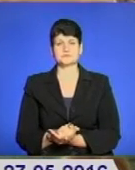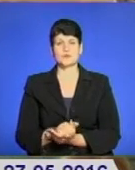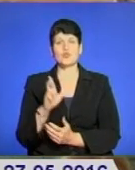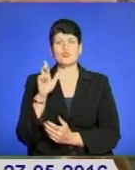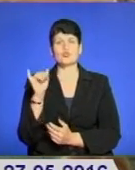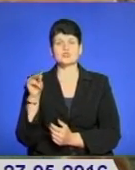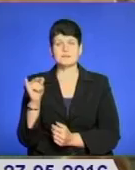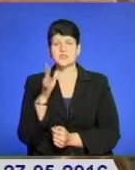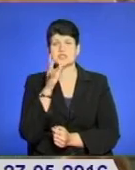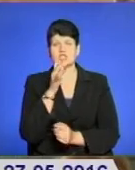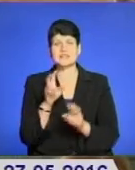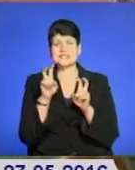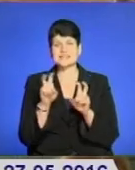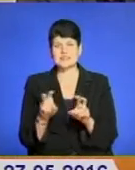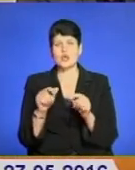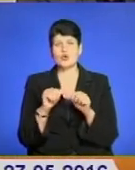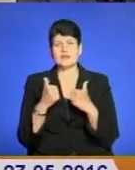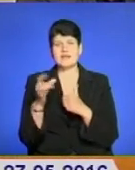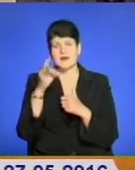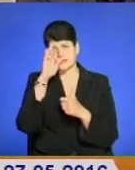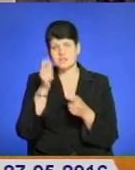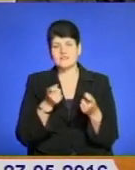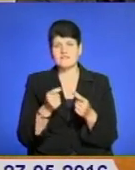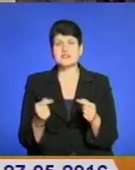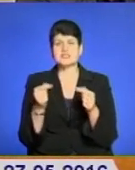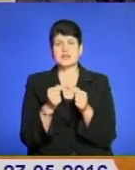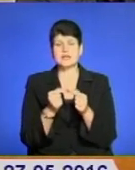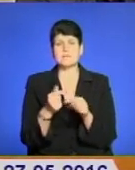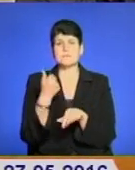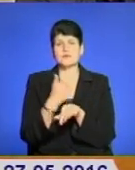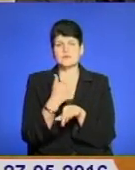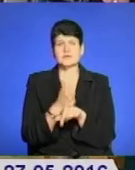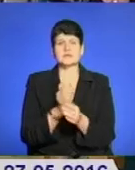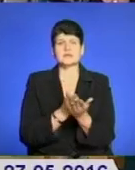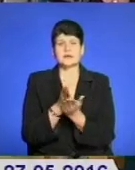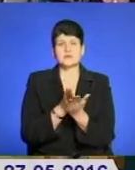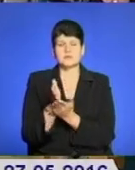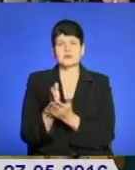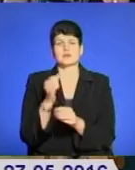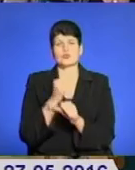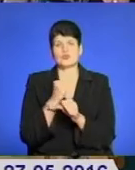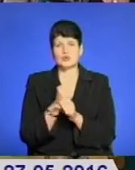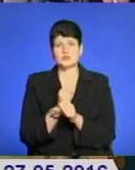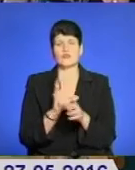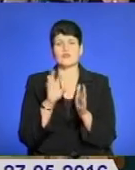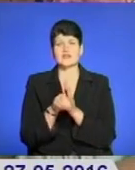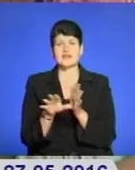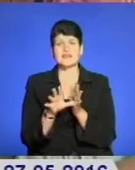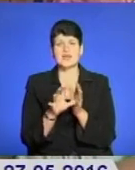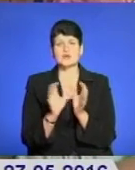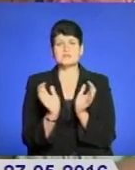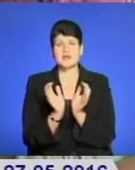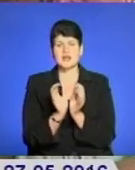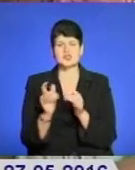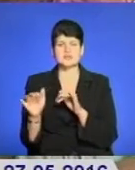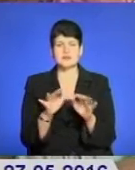Бучачі під час засідання колегії райдержадміністрації визначали перспективні напрямки роботи з впровадження в районі енергозберігаючих заходів, підбили